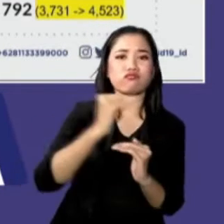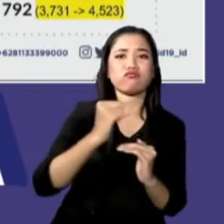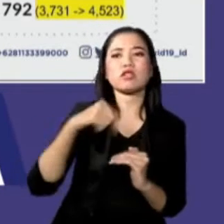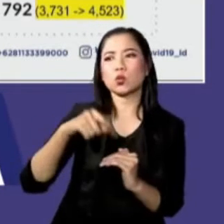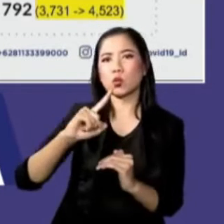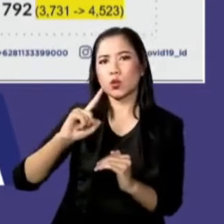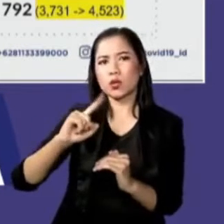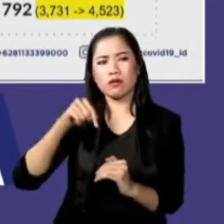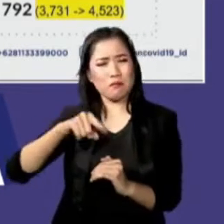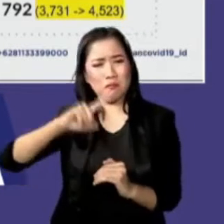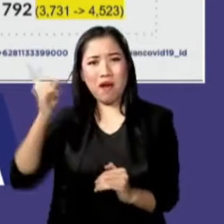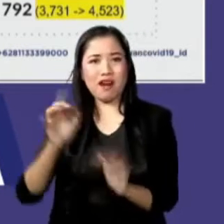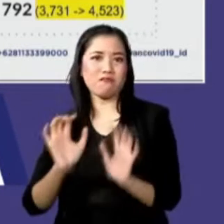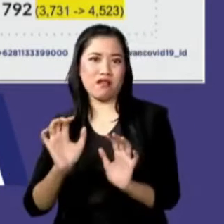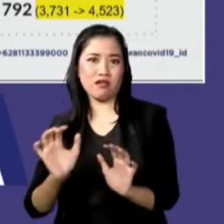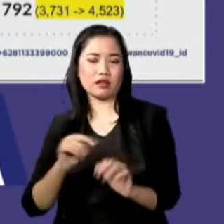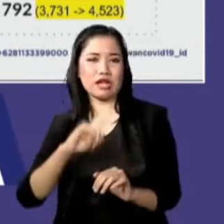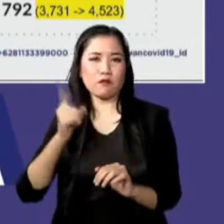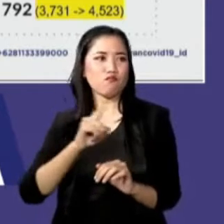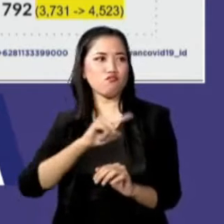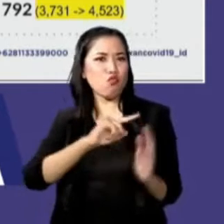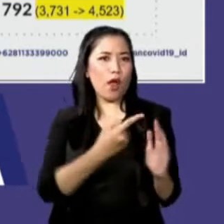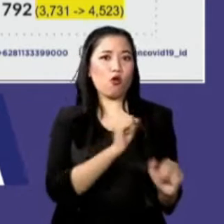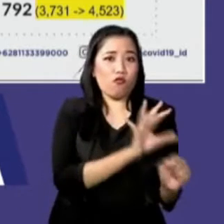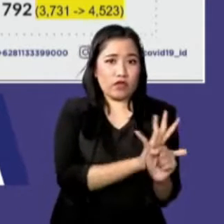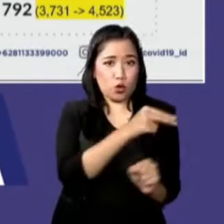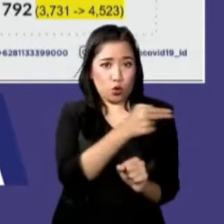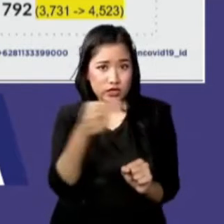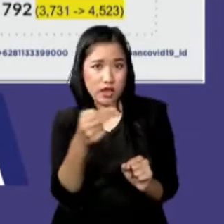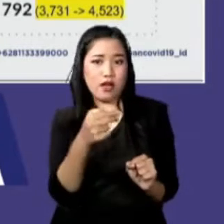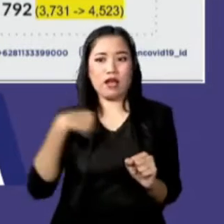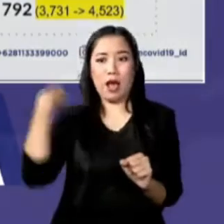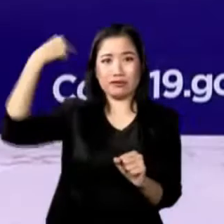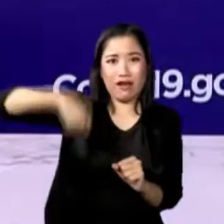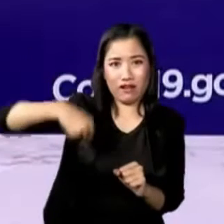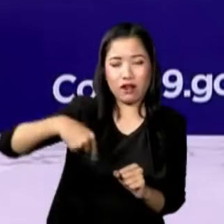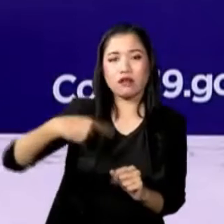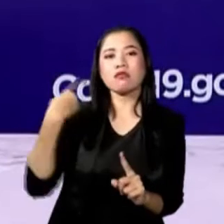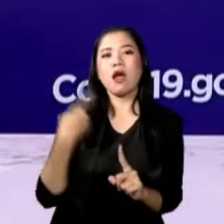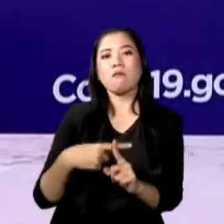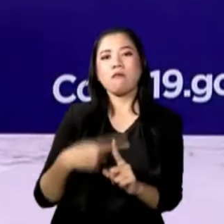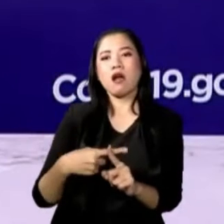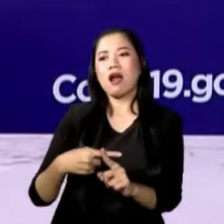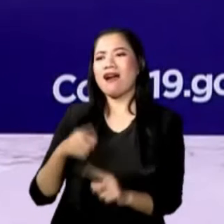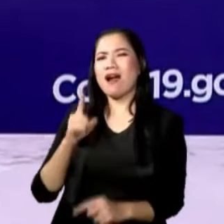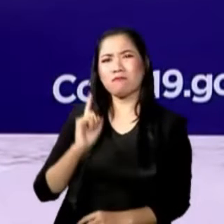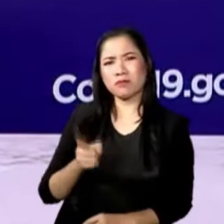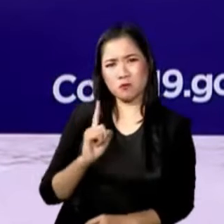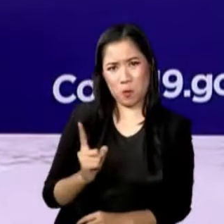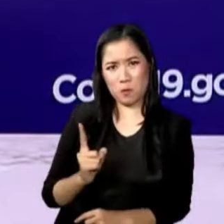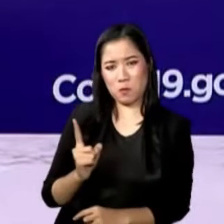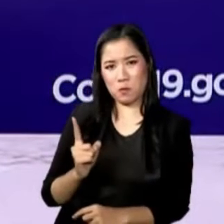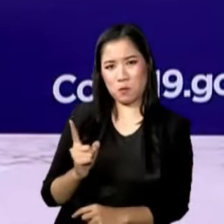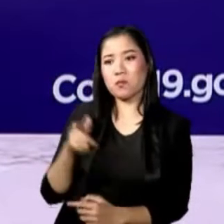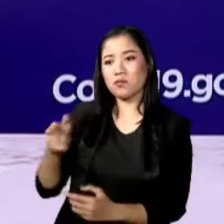kasus COVID-19 pertama masuk ke Indonesia, salah satunya disebabkan verifikasi data yang terlambat